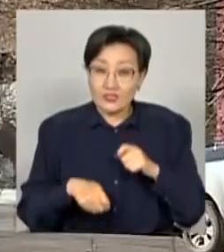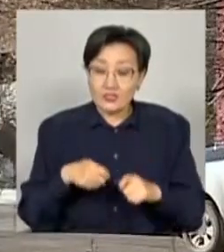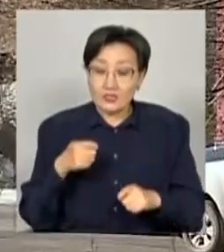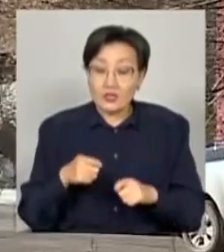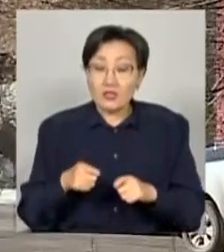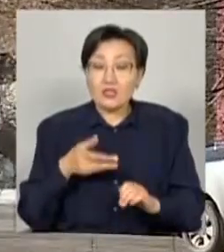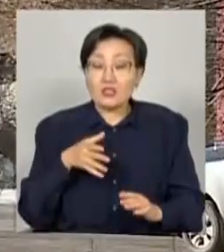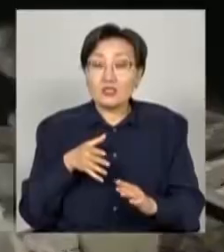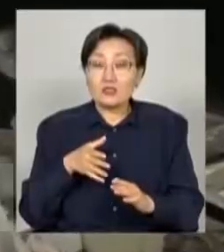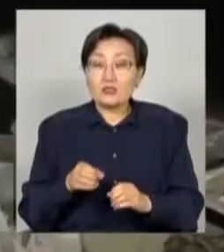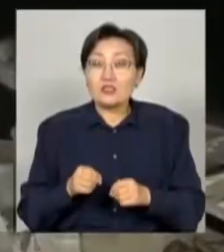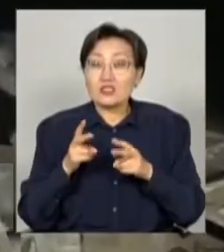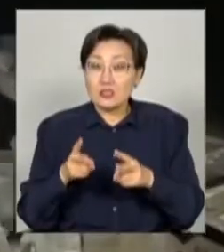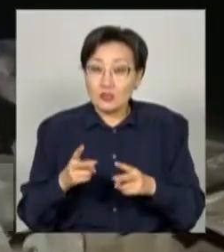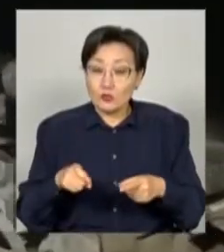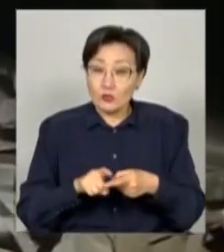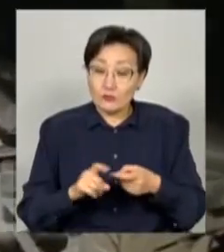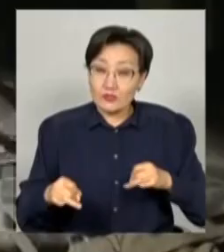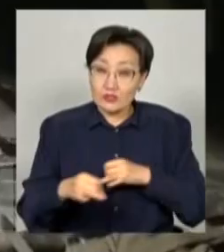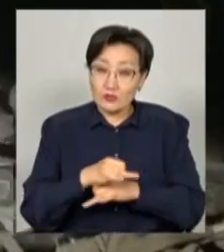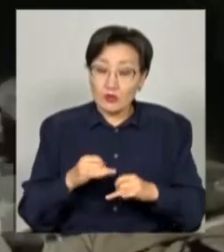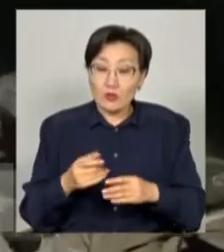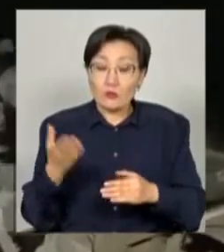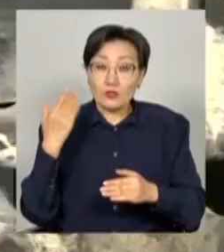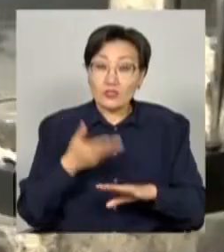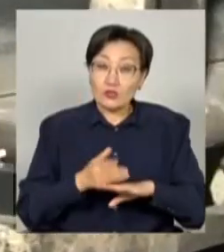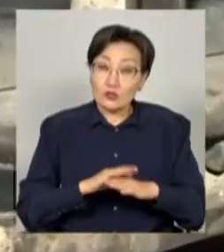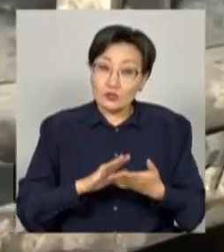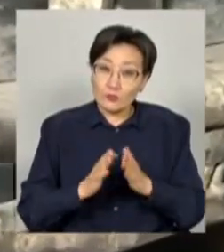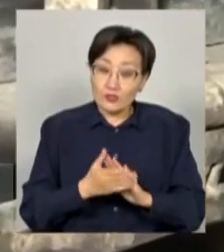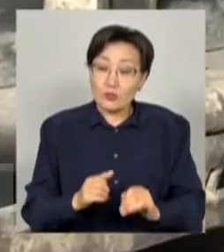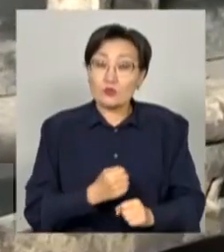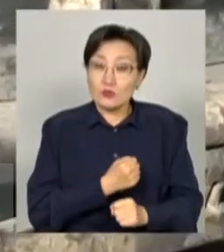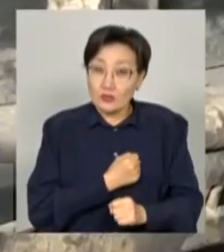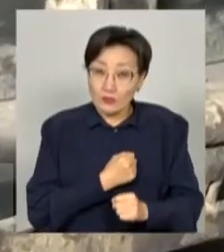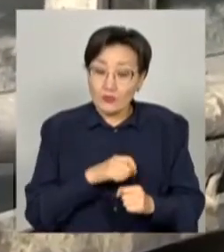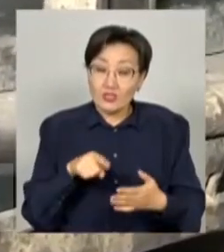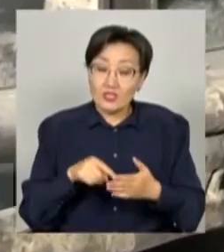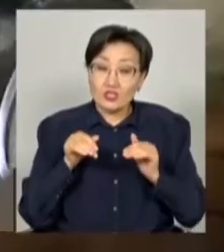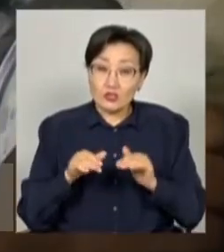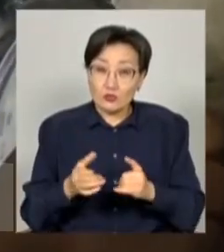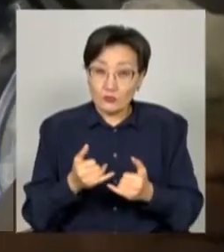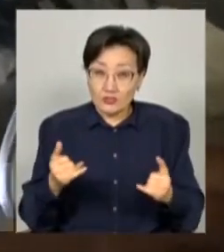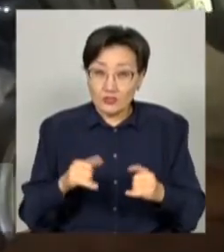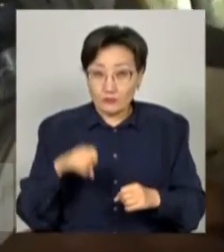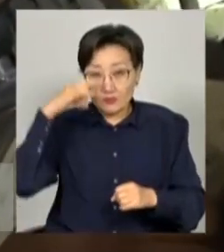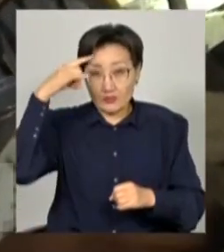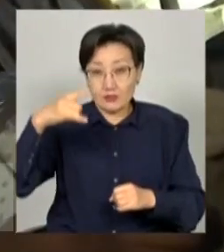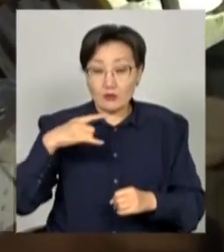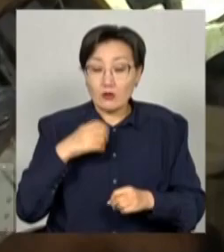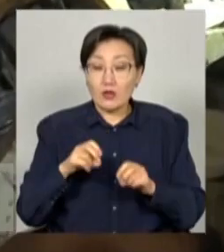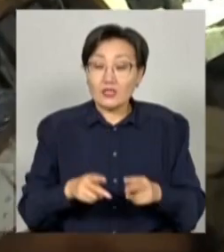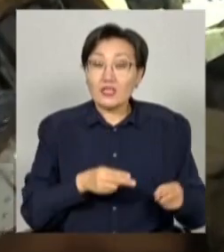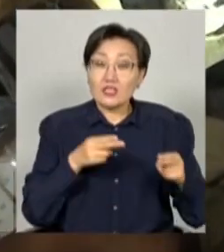сөз қылды. Өз кезегінде Виджай Гойал жуырда болған төтенше жағдайға өкініш білдіріп, мәселелерді шешу үшін Қазақстанға